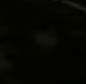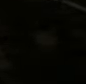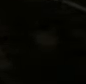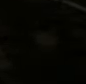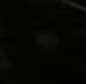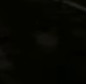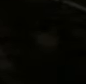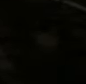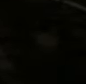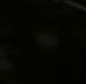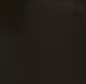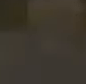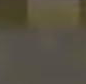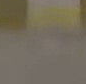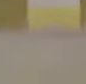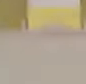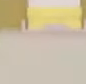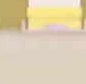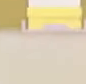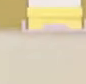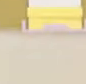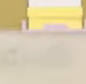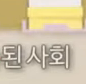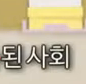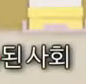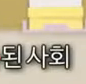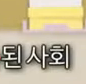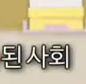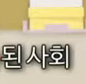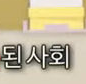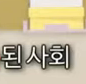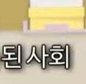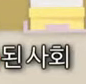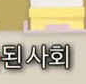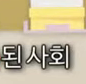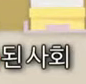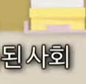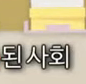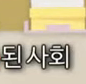그대 맘 컵 쩡아 7 많은